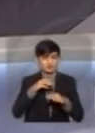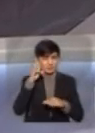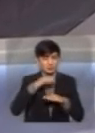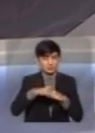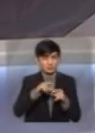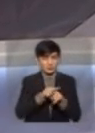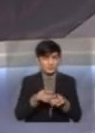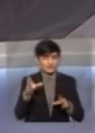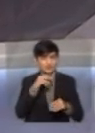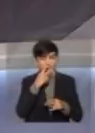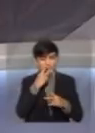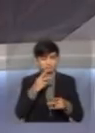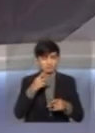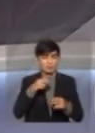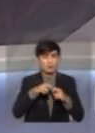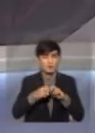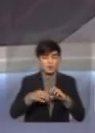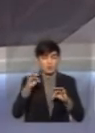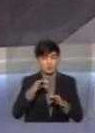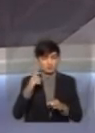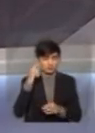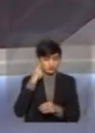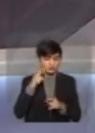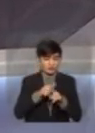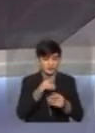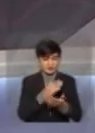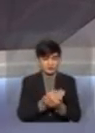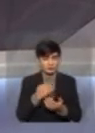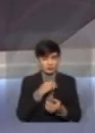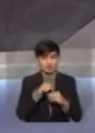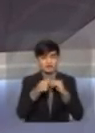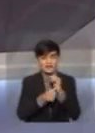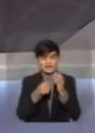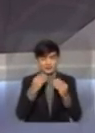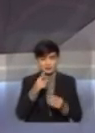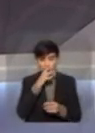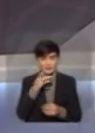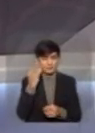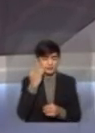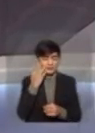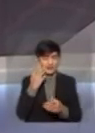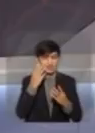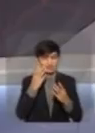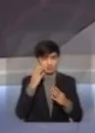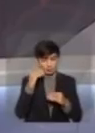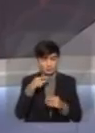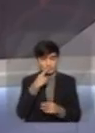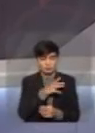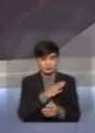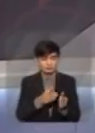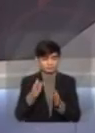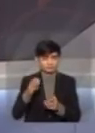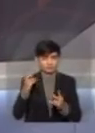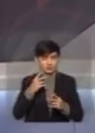қоғам назарын осы өзекті мәселеге аудару. Бірақ бұл шара 16 күн емес, әр күн сайын өтуі тиіс дейді қоғам белсенділері.